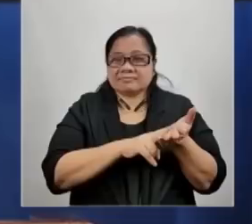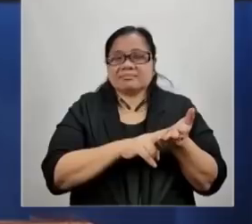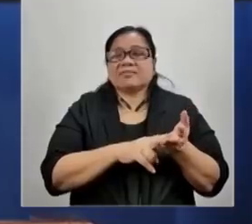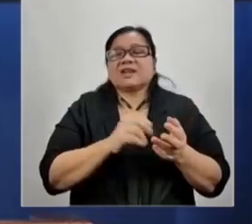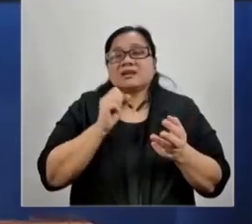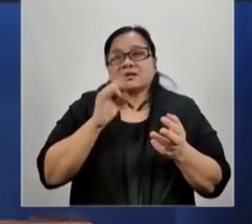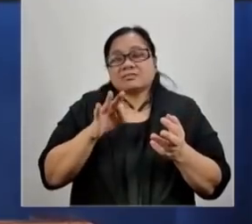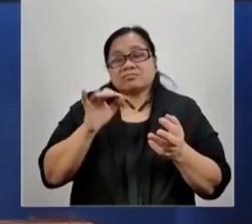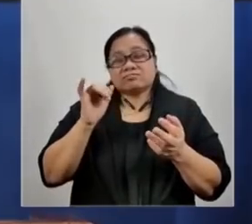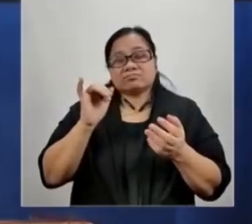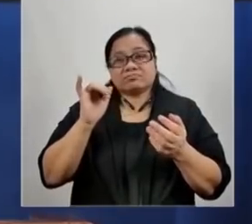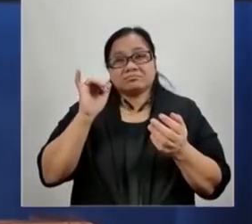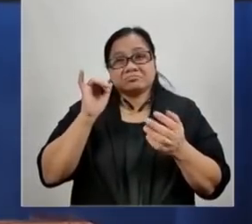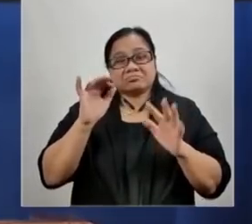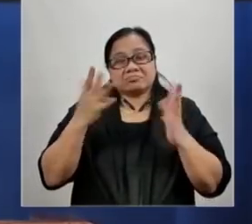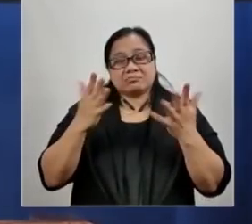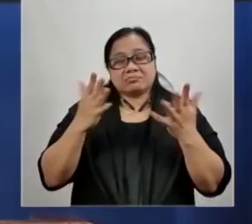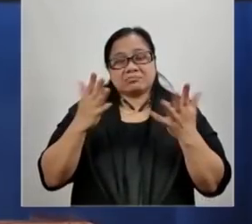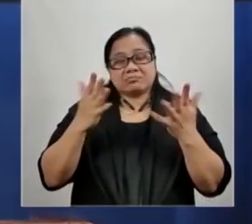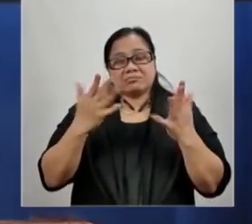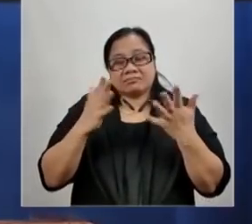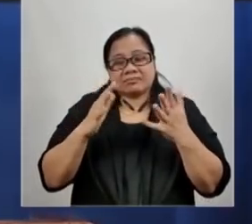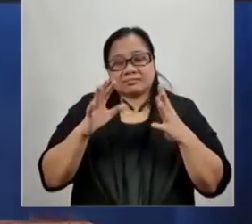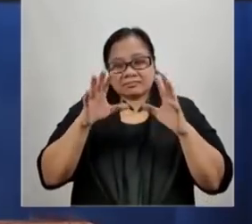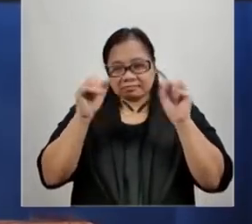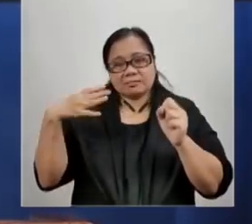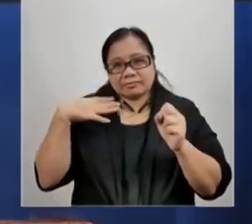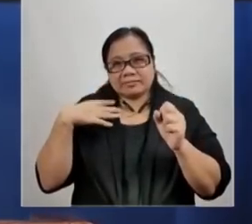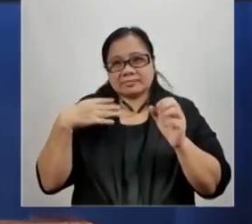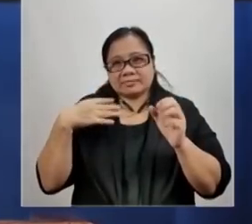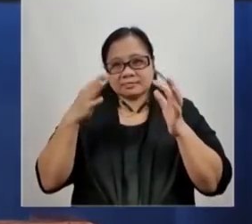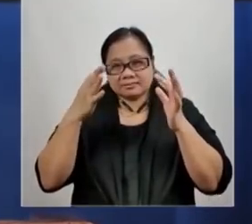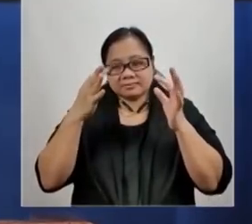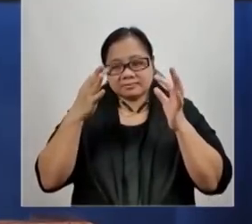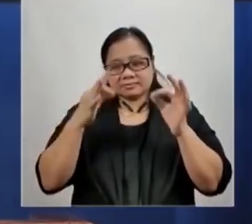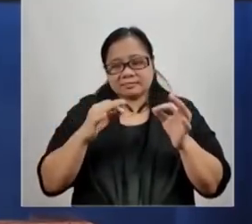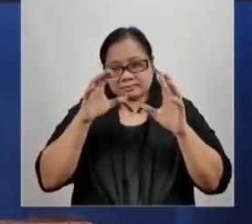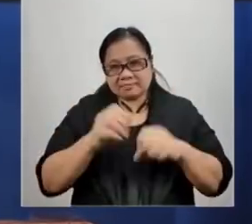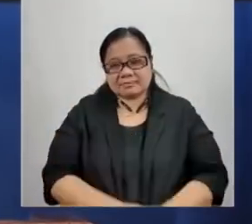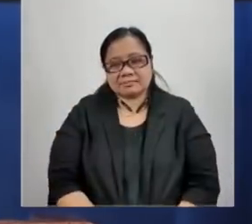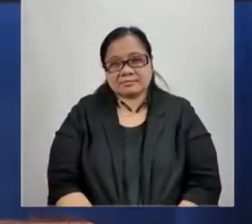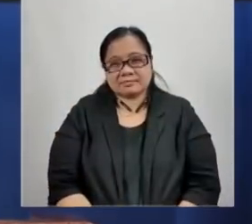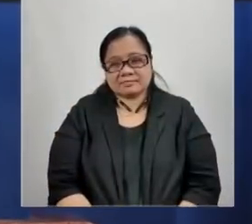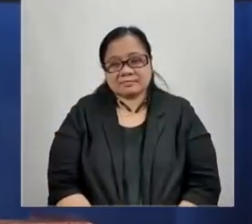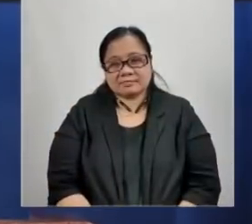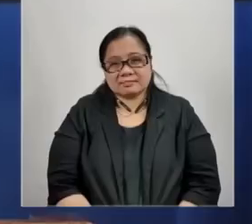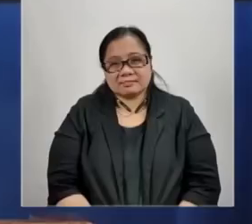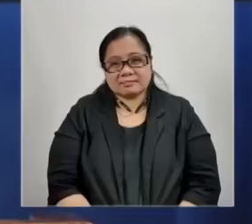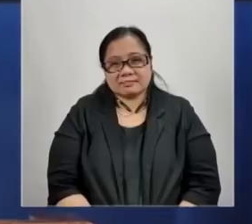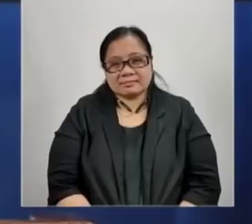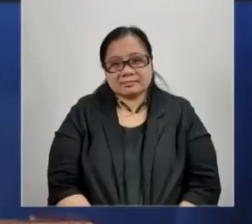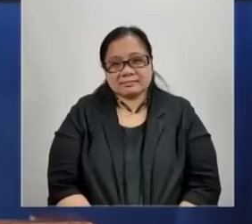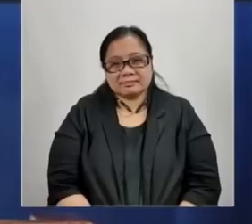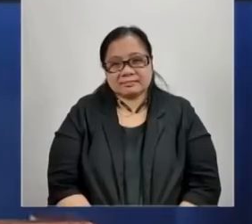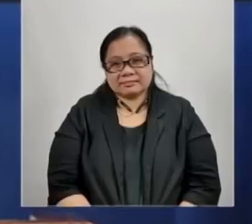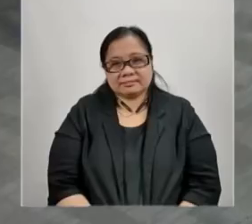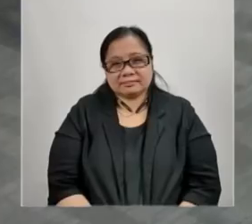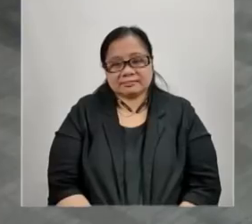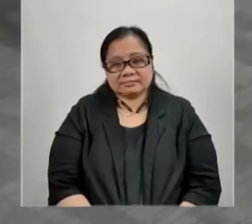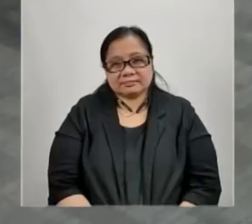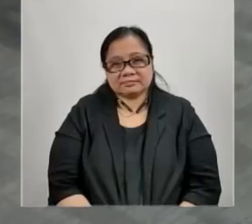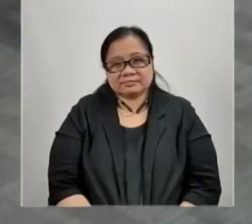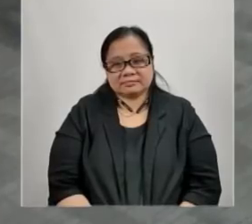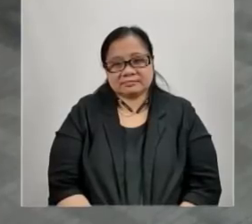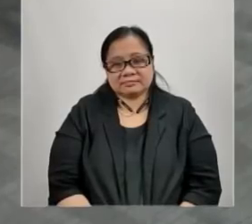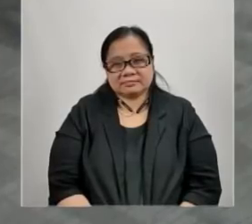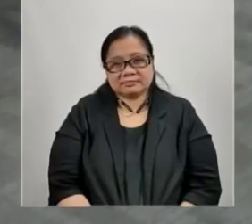awareness that such a resolution is to be issued. Thank you po. You're welcome. And last question,